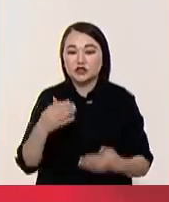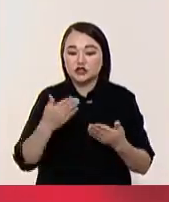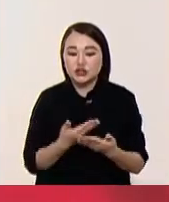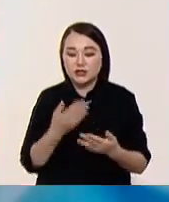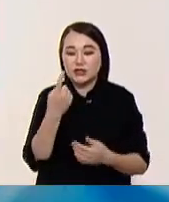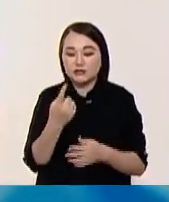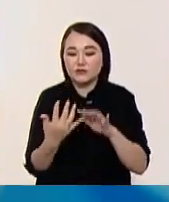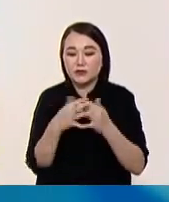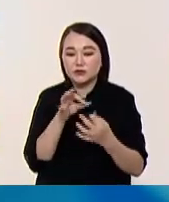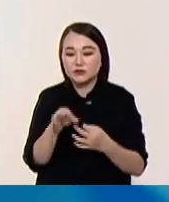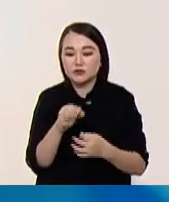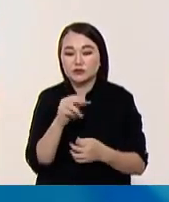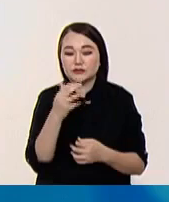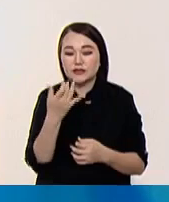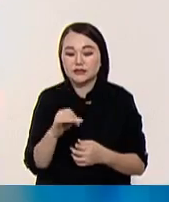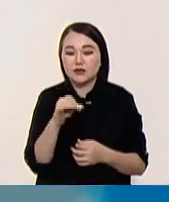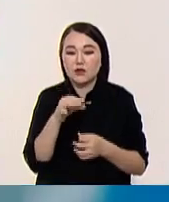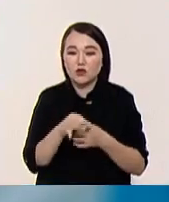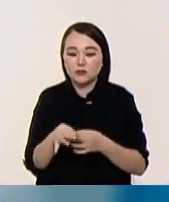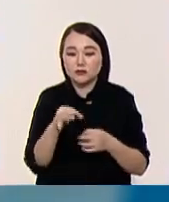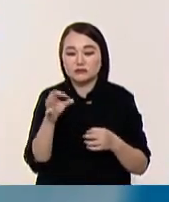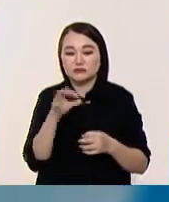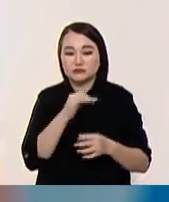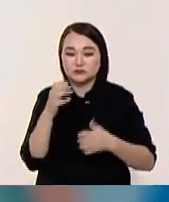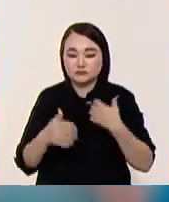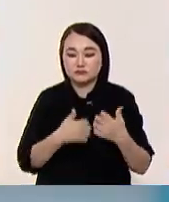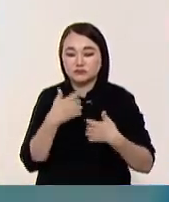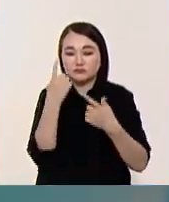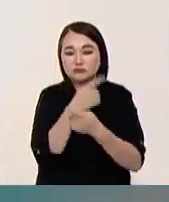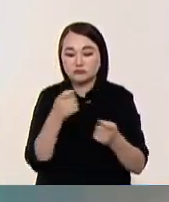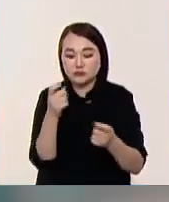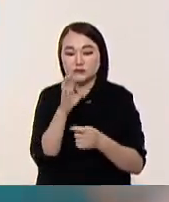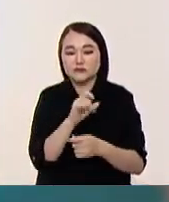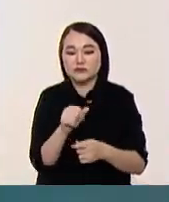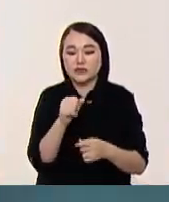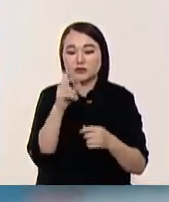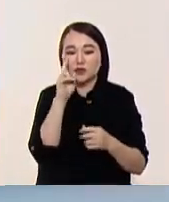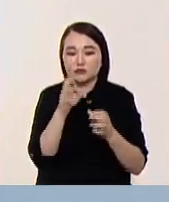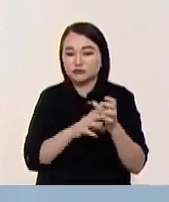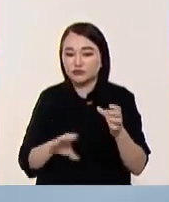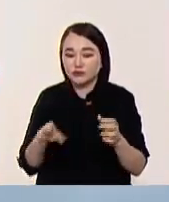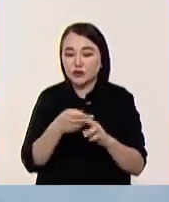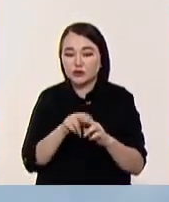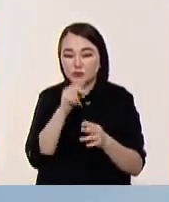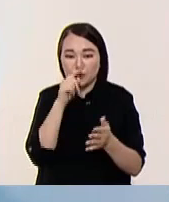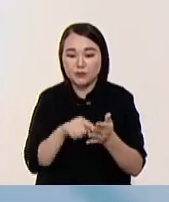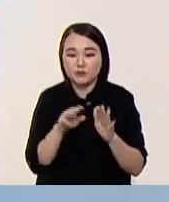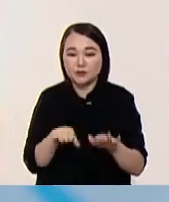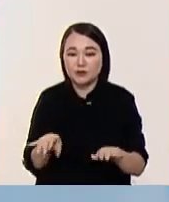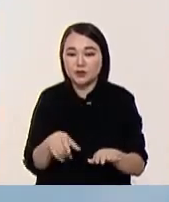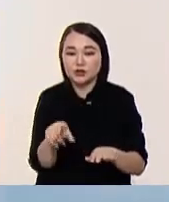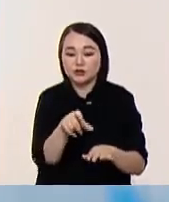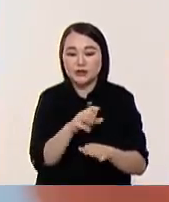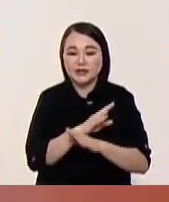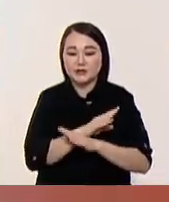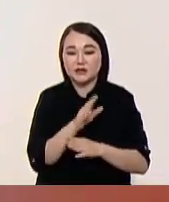Жители одного из поселков Туркестанской области бьют тревогу. Люди утверждают, что из-за канализационных стоков, которые попадают в местную речку,